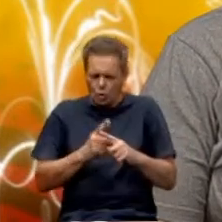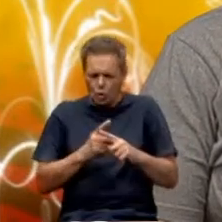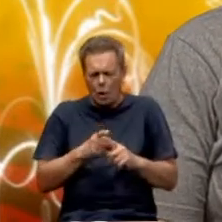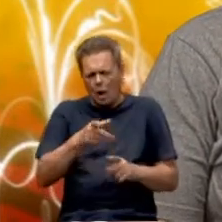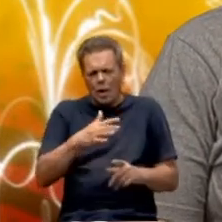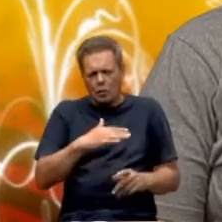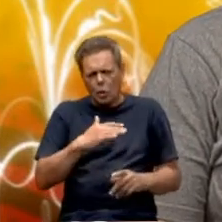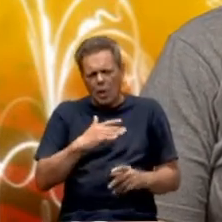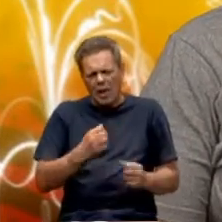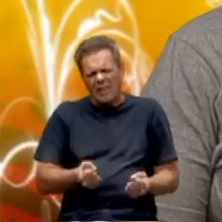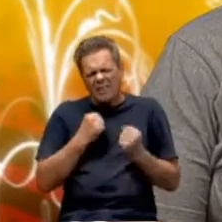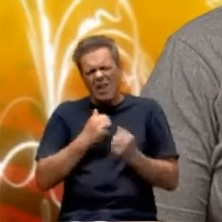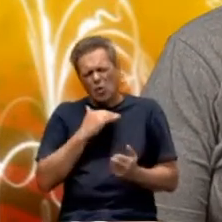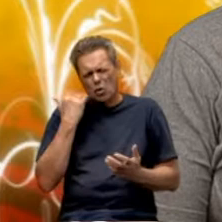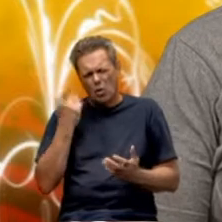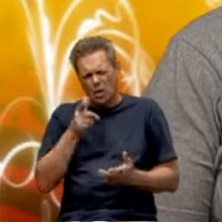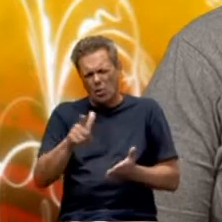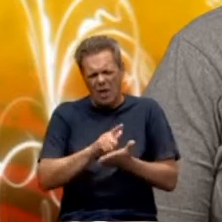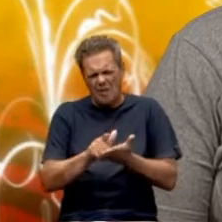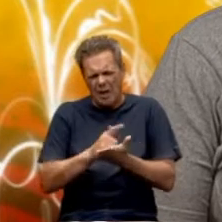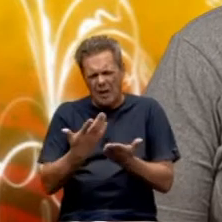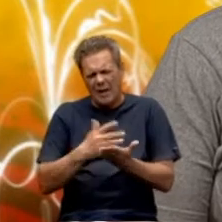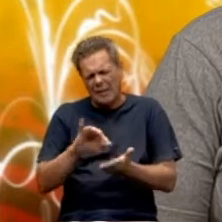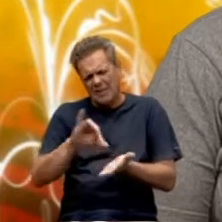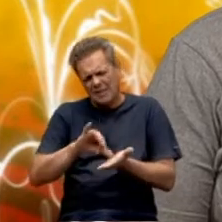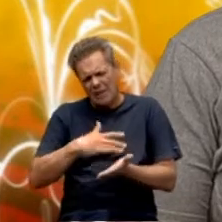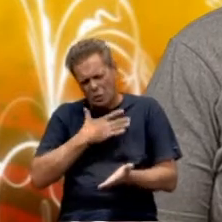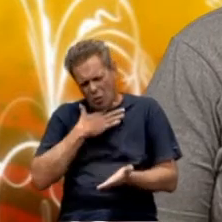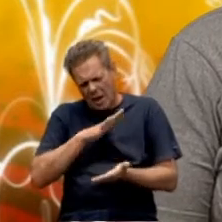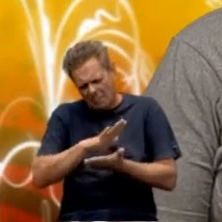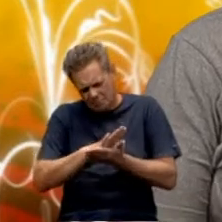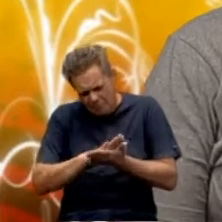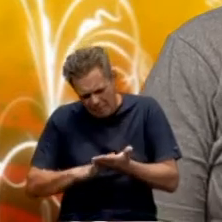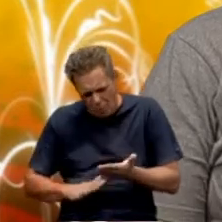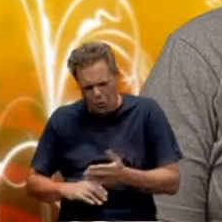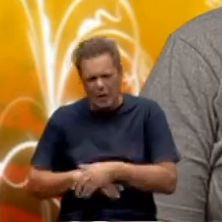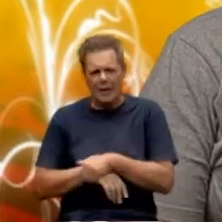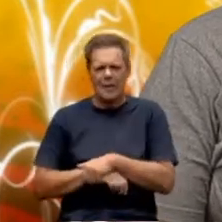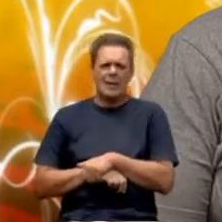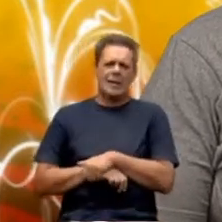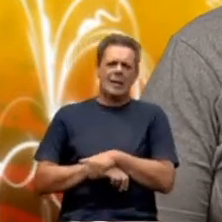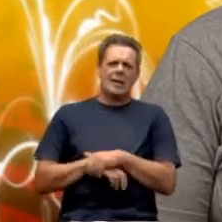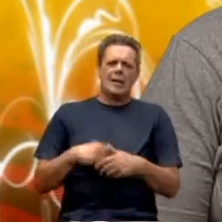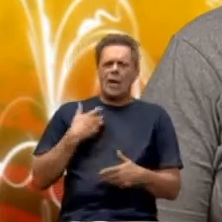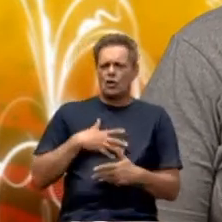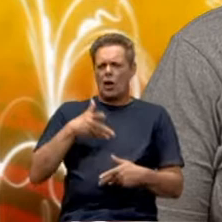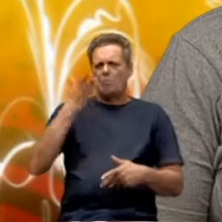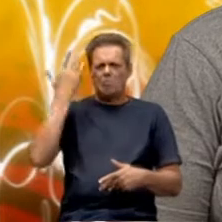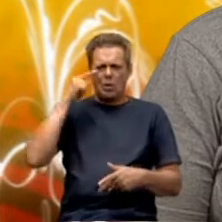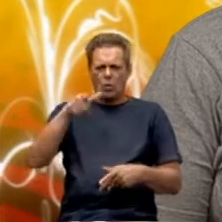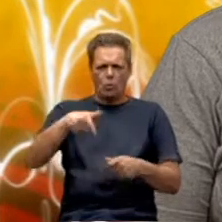zato to je doba kada srednja škola se počela, prvi, drugi, srednje. Želimo biti u tom društvu,